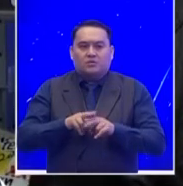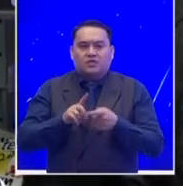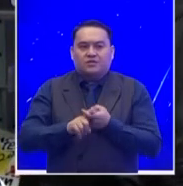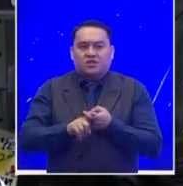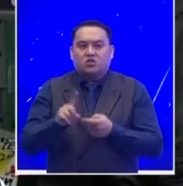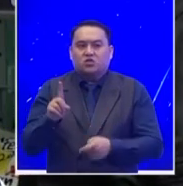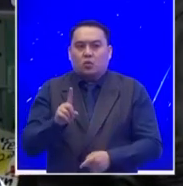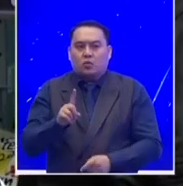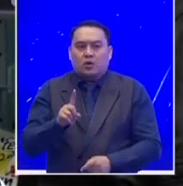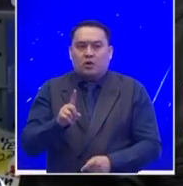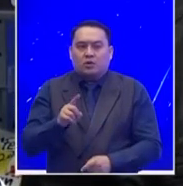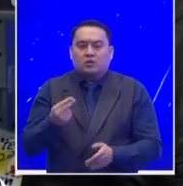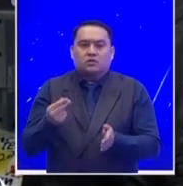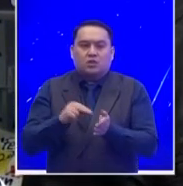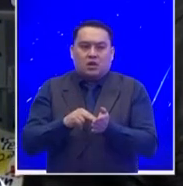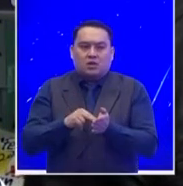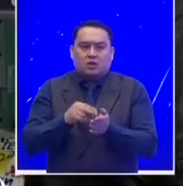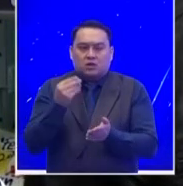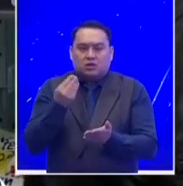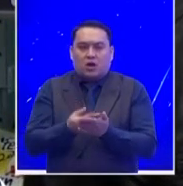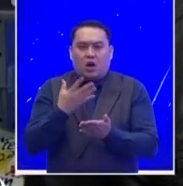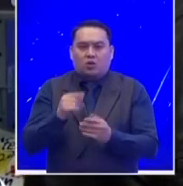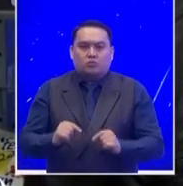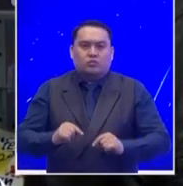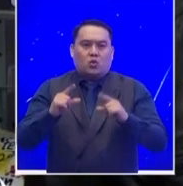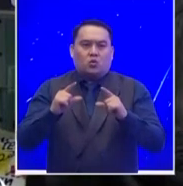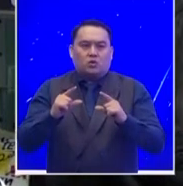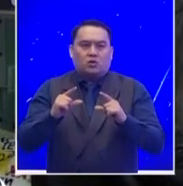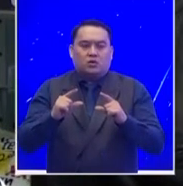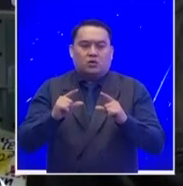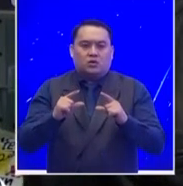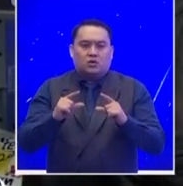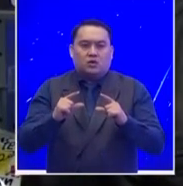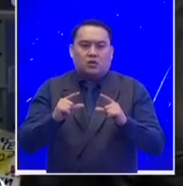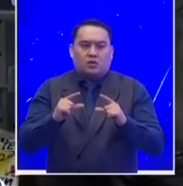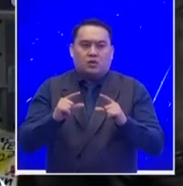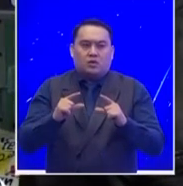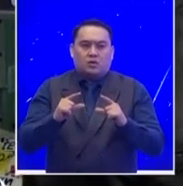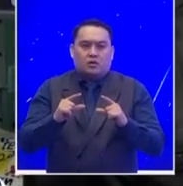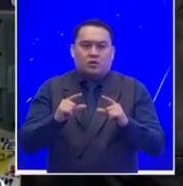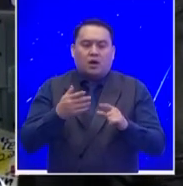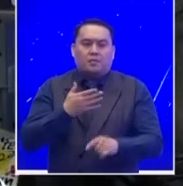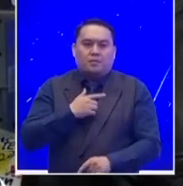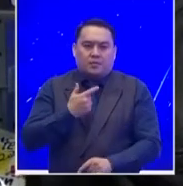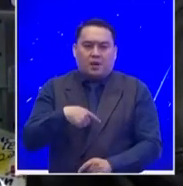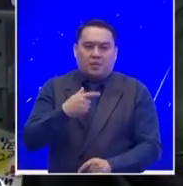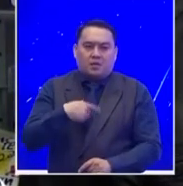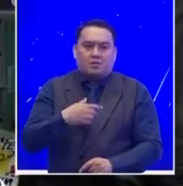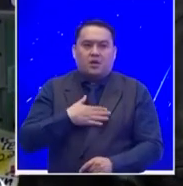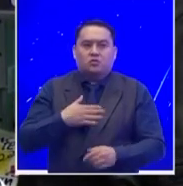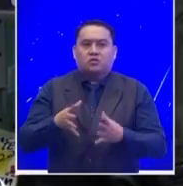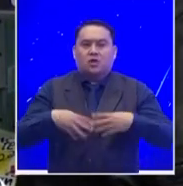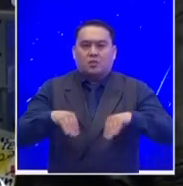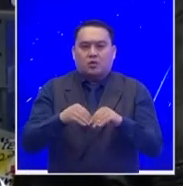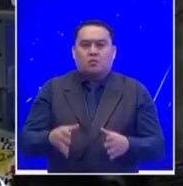что цены дорожают на продукты, и оказывает это для меня, для моей семьи